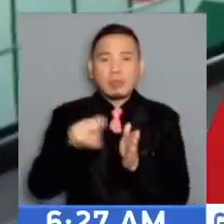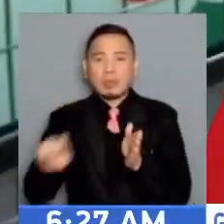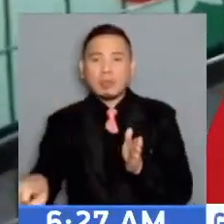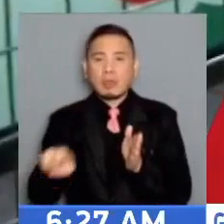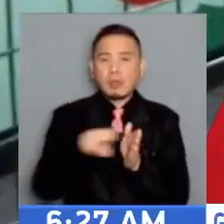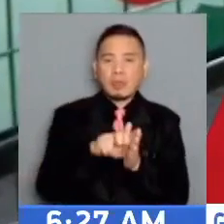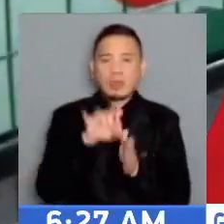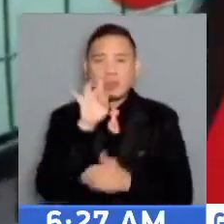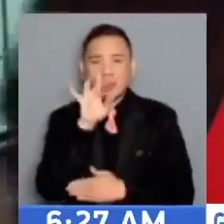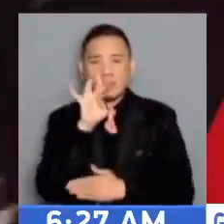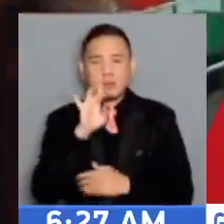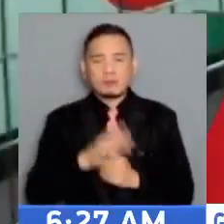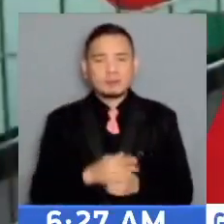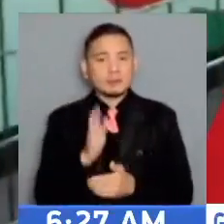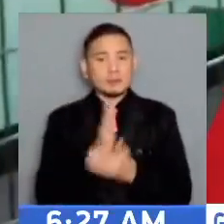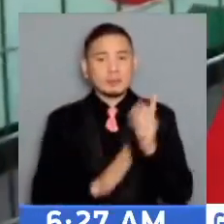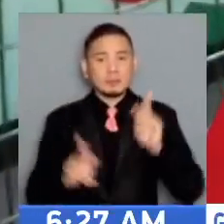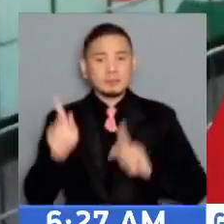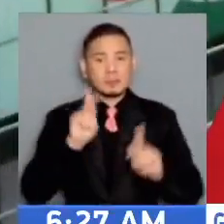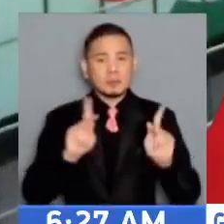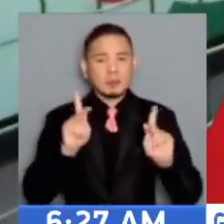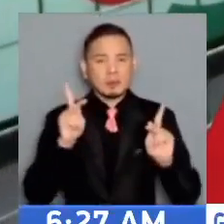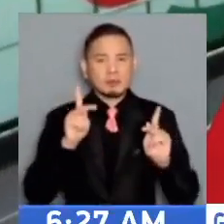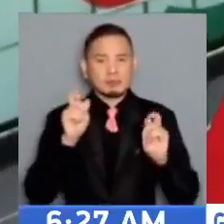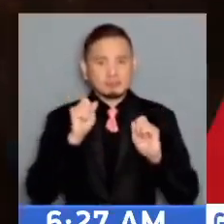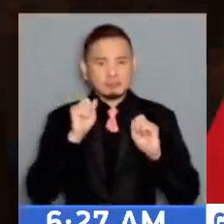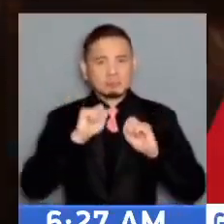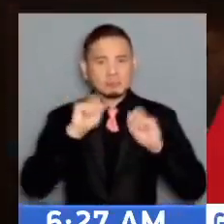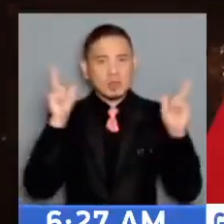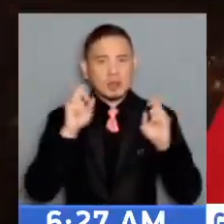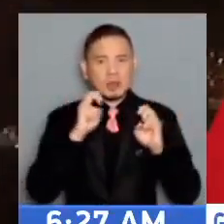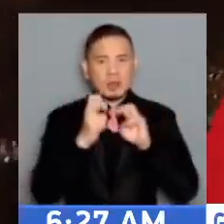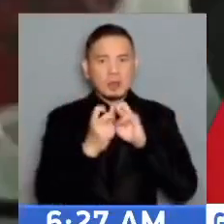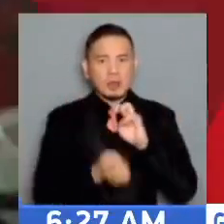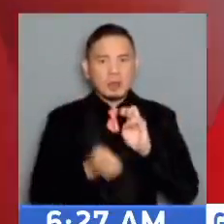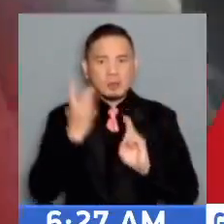pa rin nagugulat kapag sinisingil nila ng pasahe.